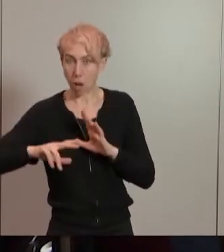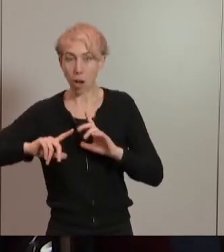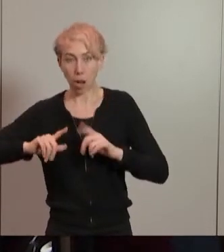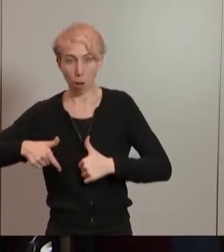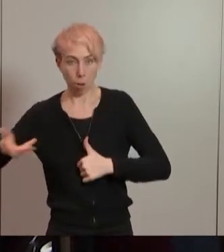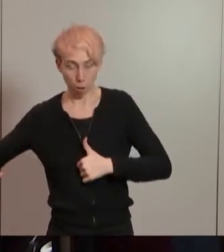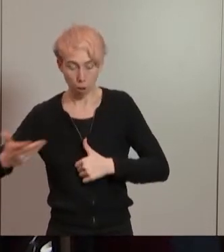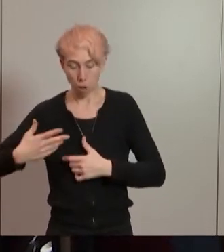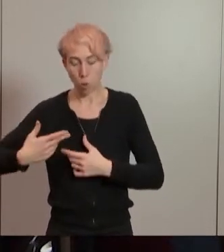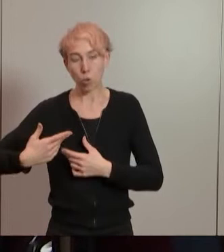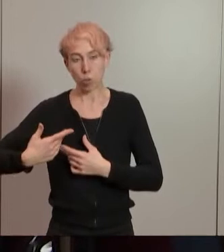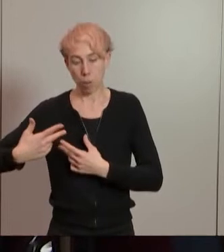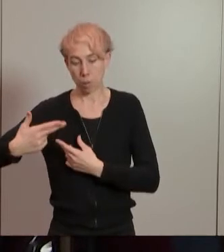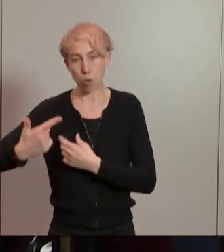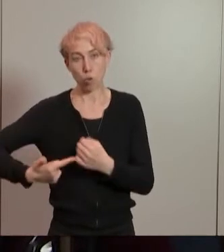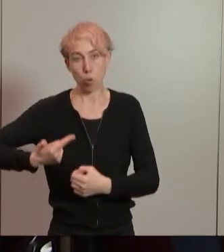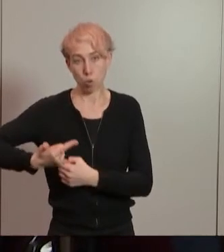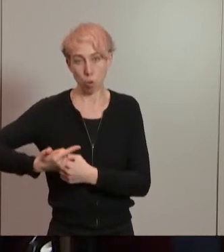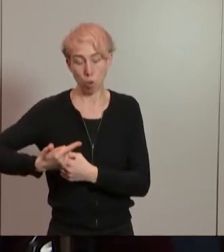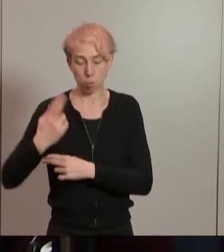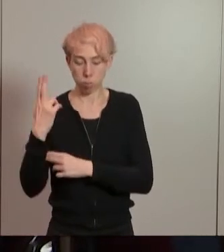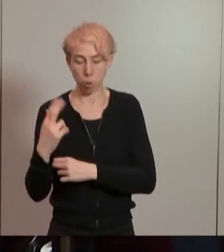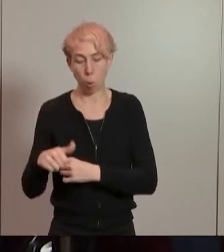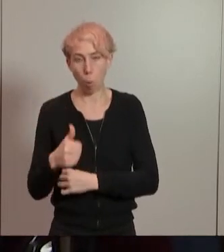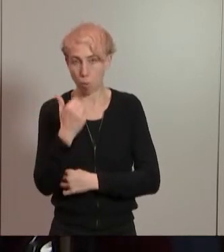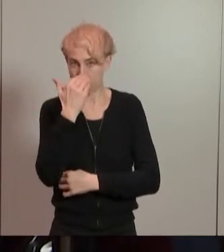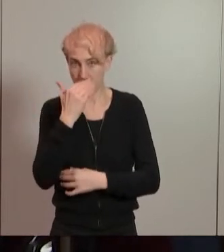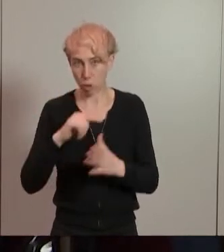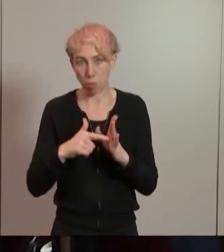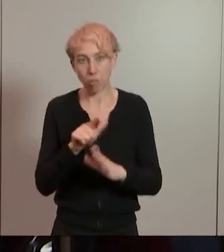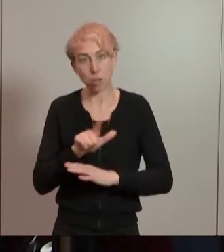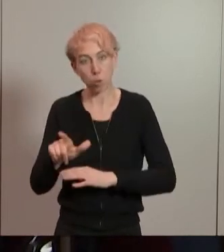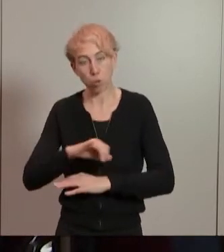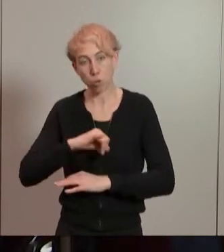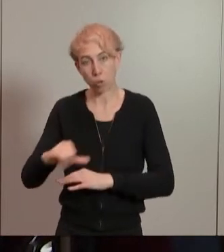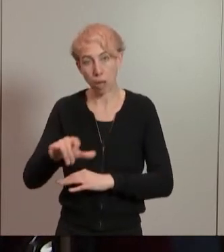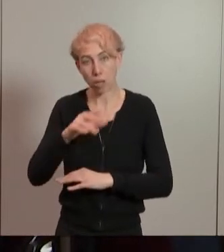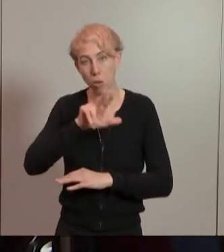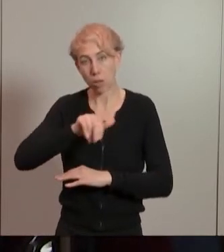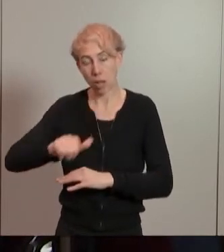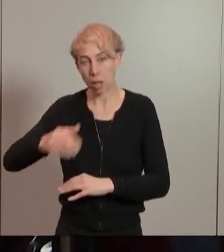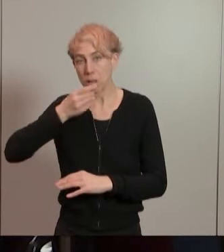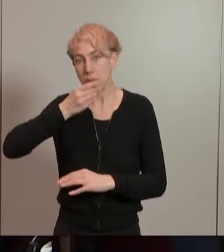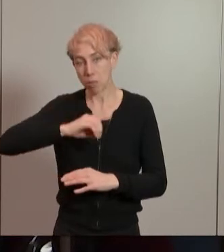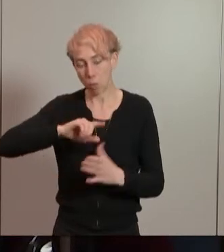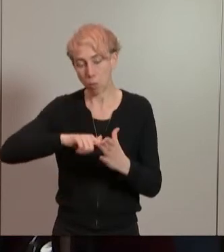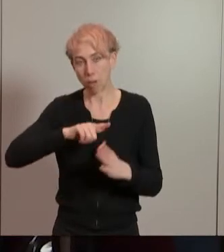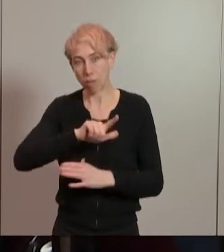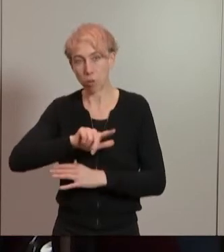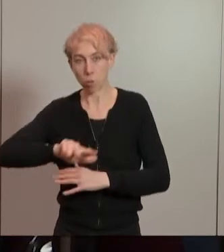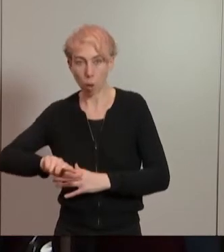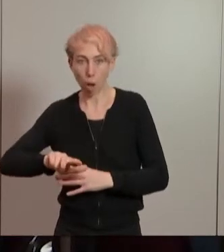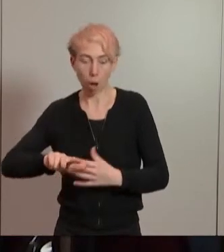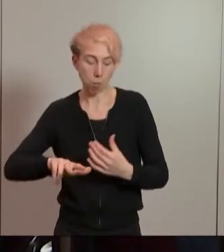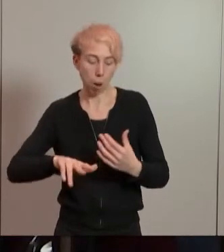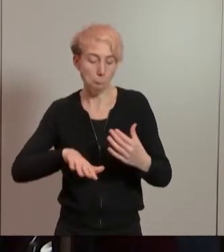éducateurs pour une durée de 2 ans, à partir du 11 février 2022 et jusqu'au 31 décembre 2023, sur des bases